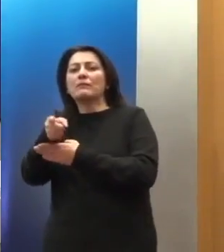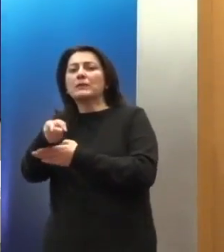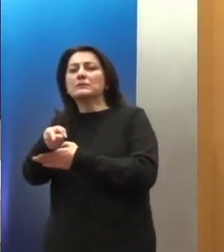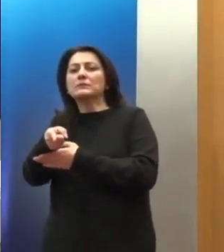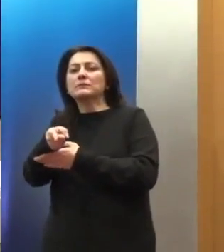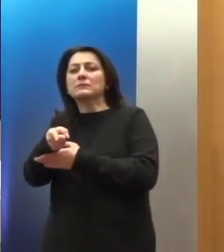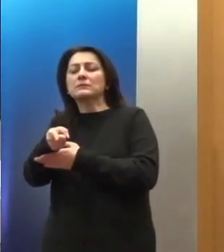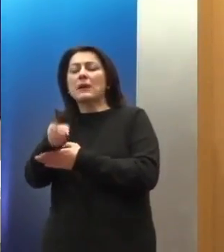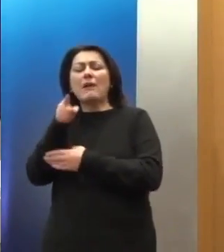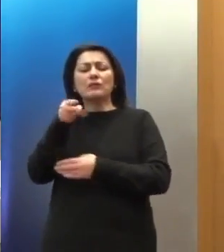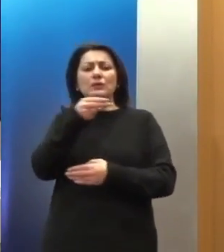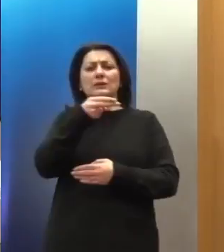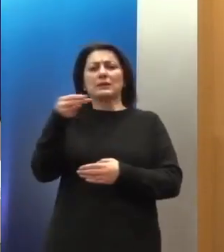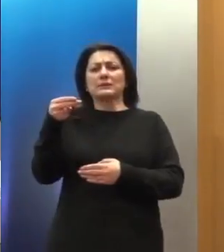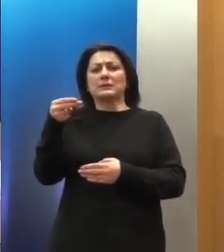Το